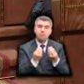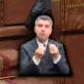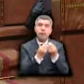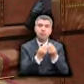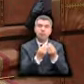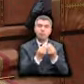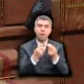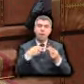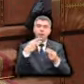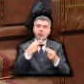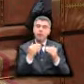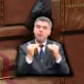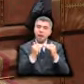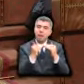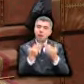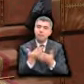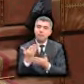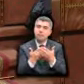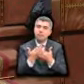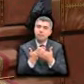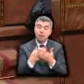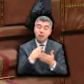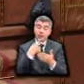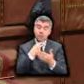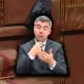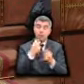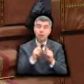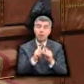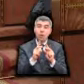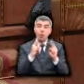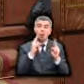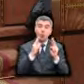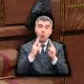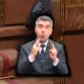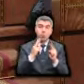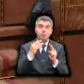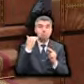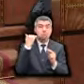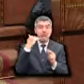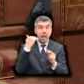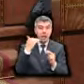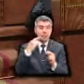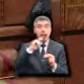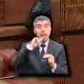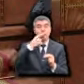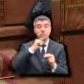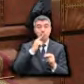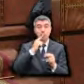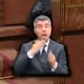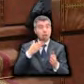إلا كنا تنتكلموا على طريق السيار ما بين مكناس للرشيدية